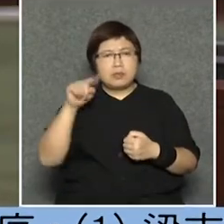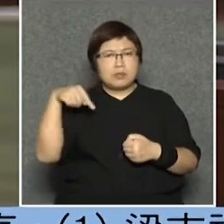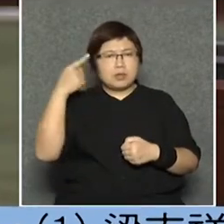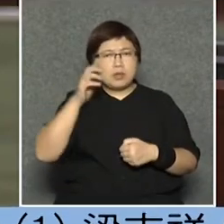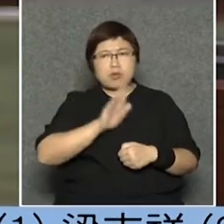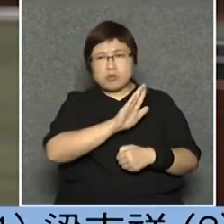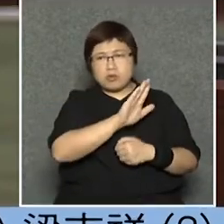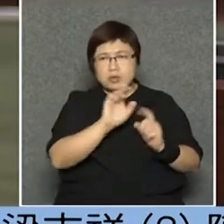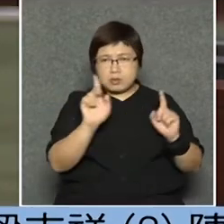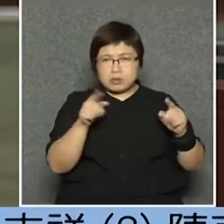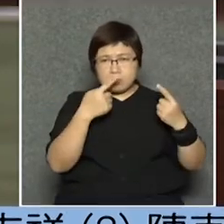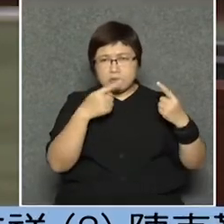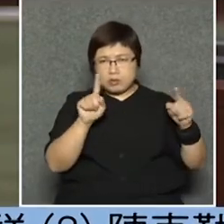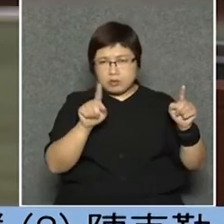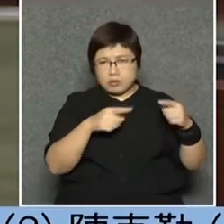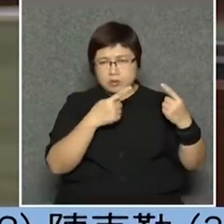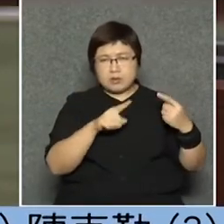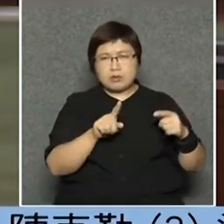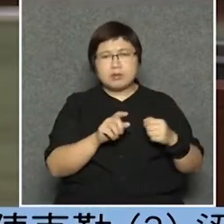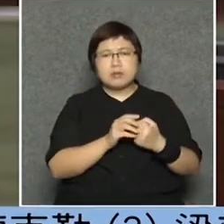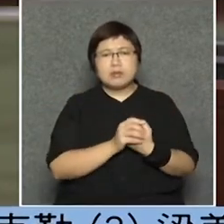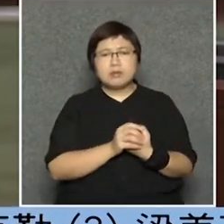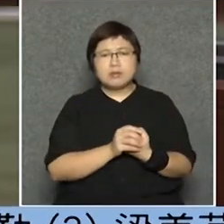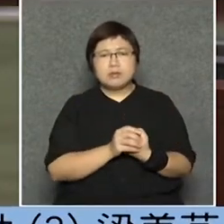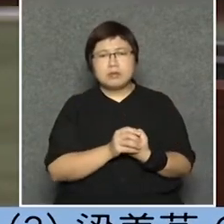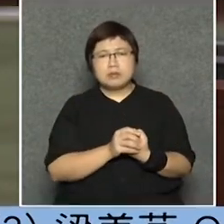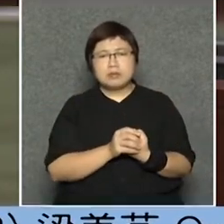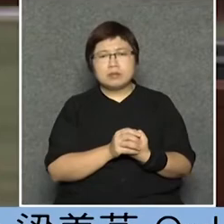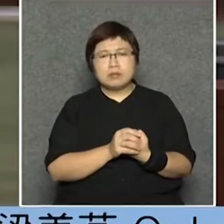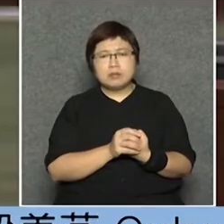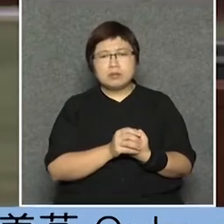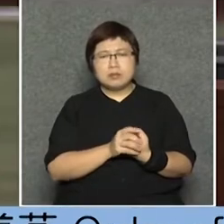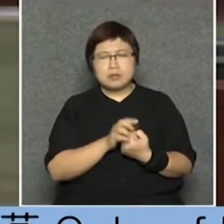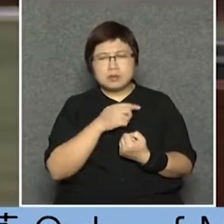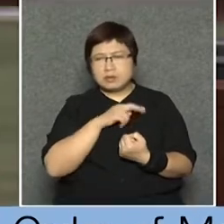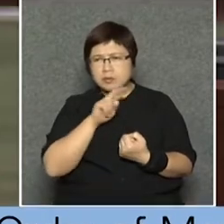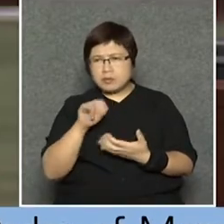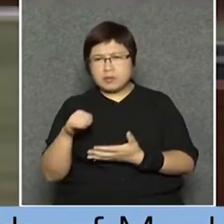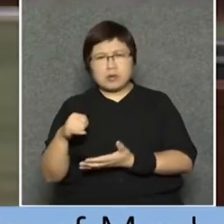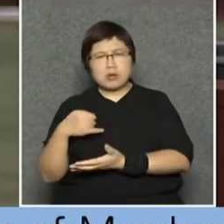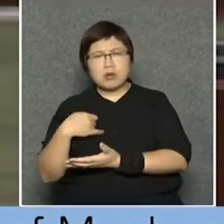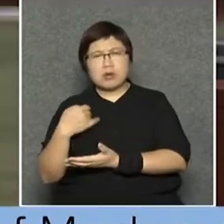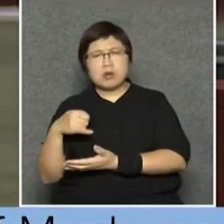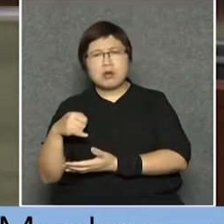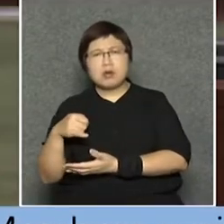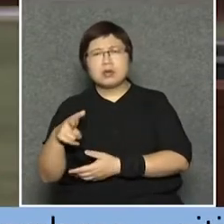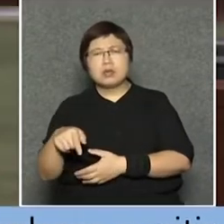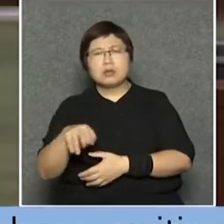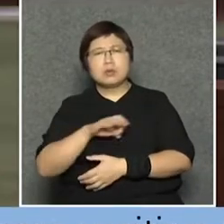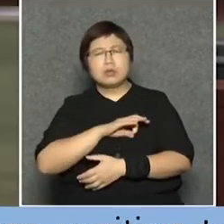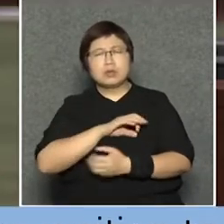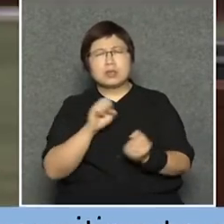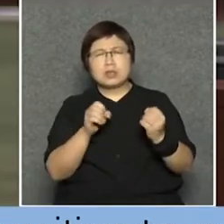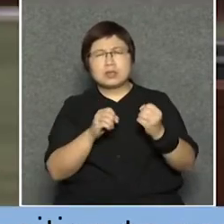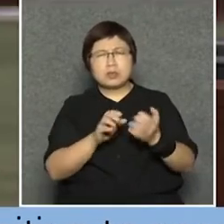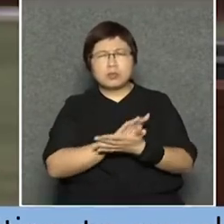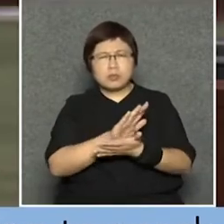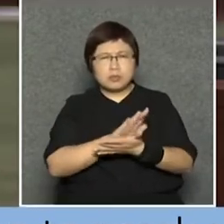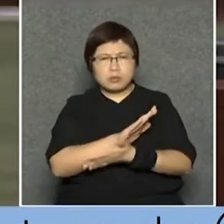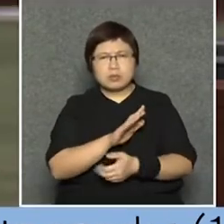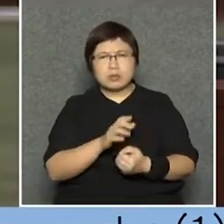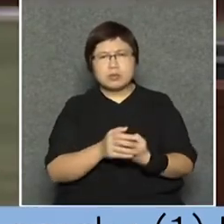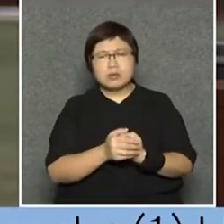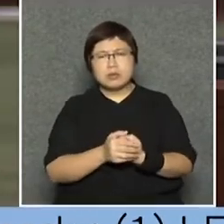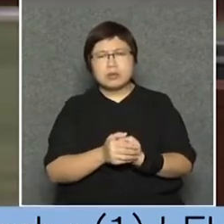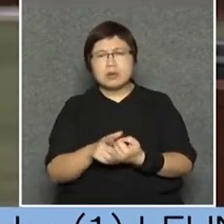歌，是不是？如果我們不是從這個角度出發，是不可能，因為我們在這個議會討論了很久，譬如